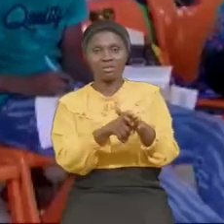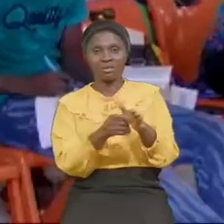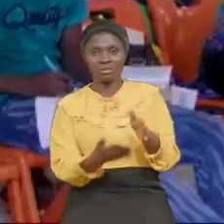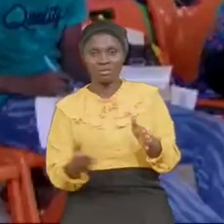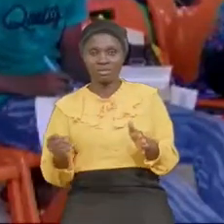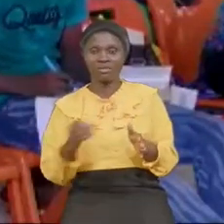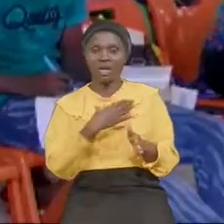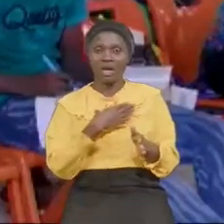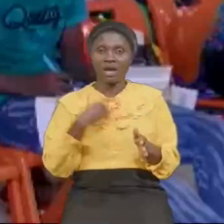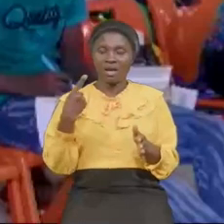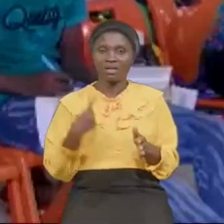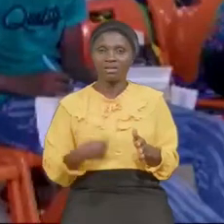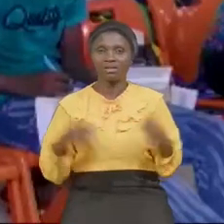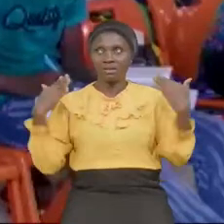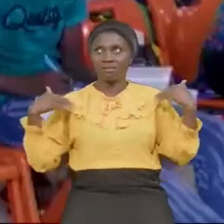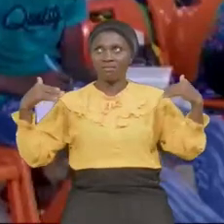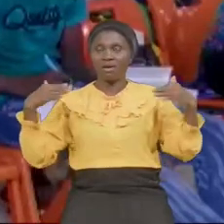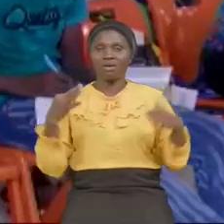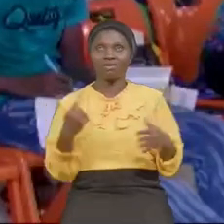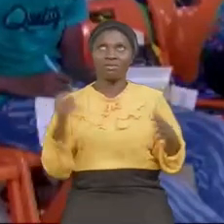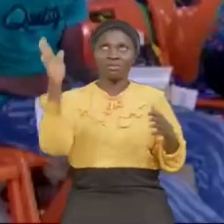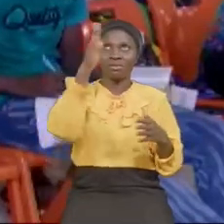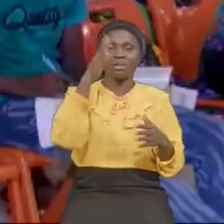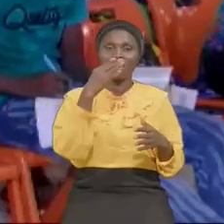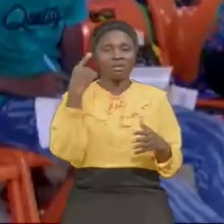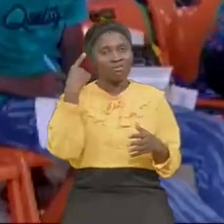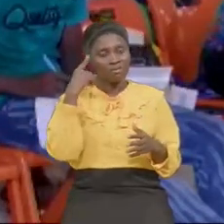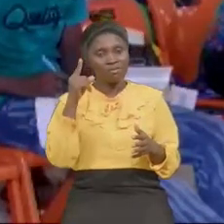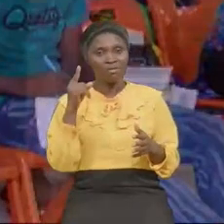Car je me répands de les avoir faits.